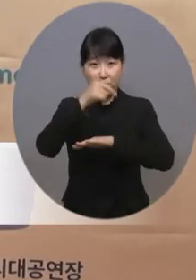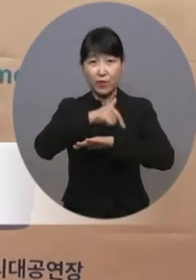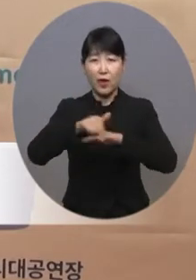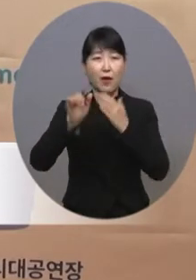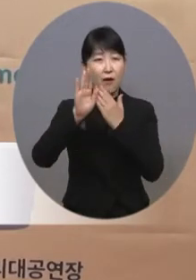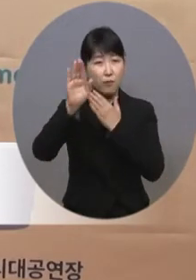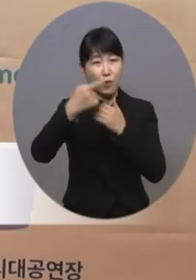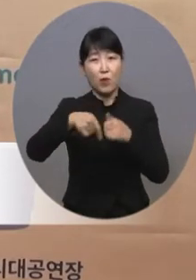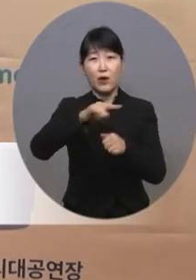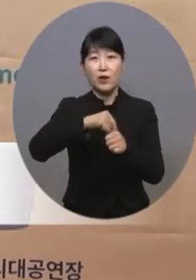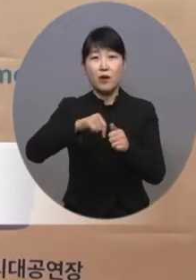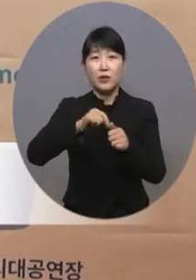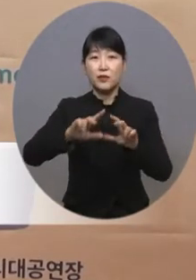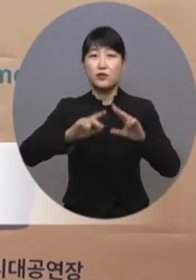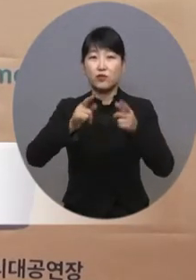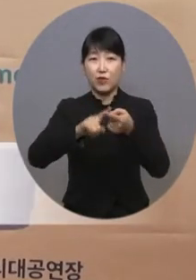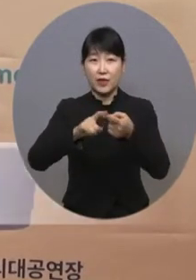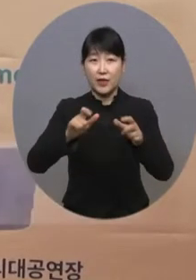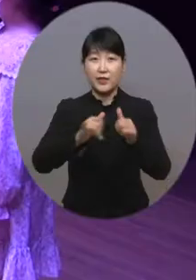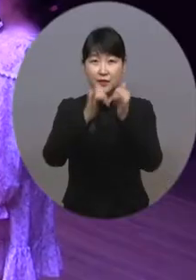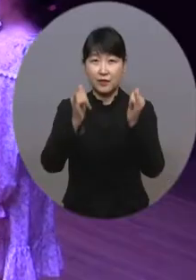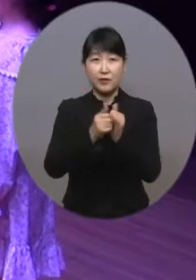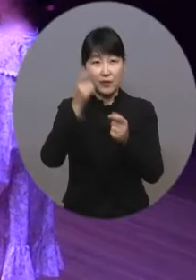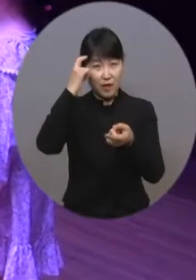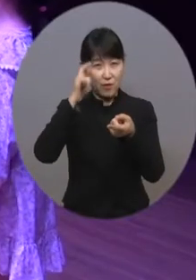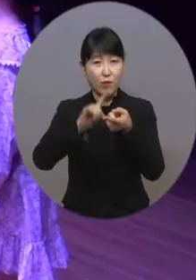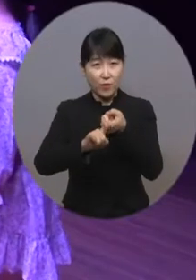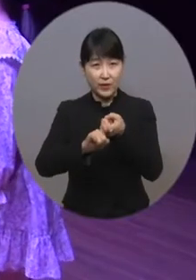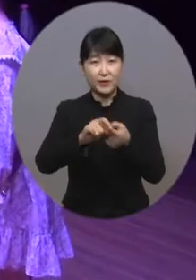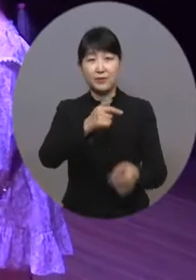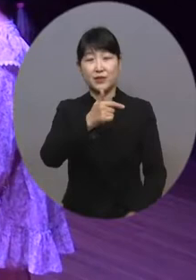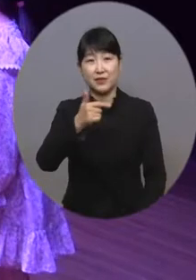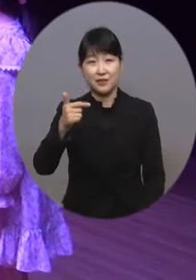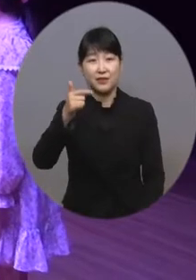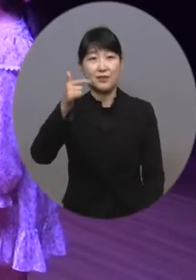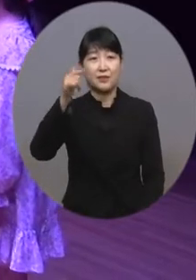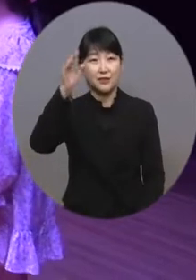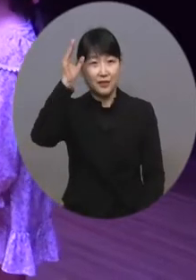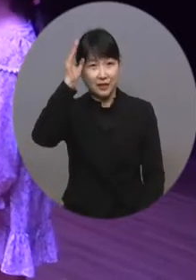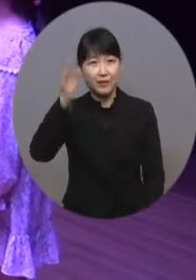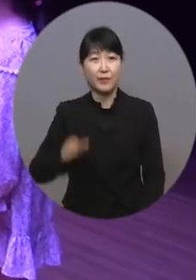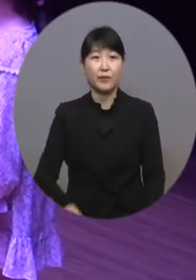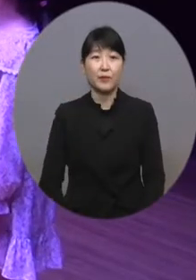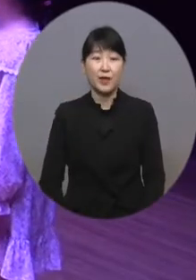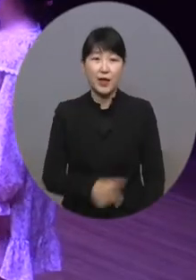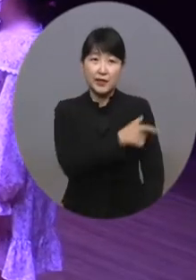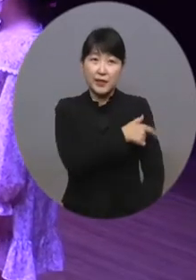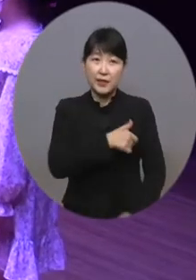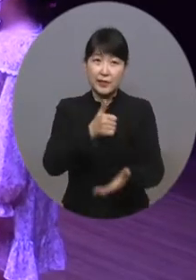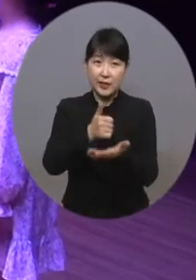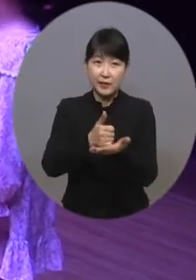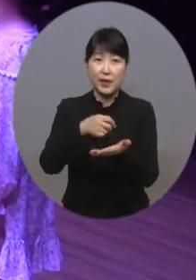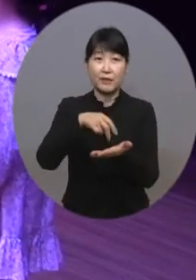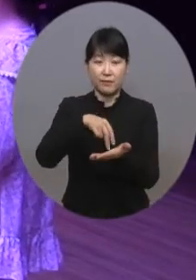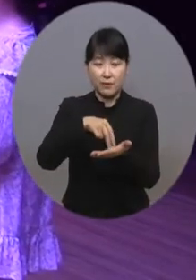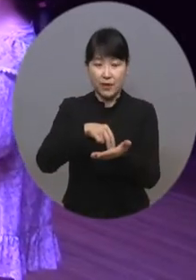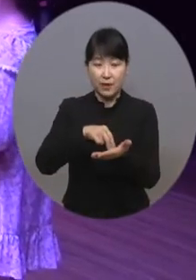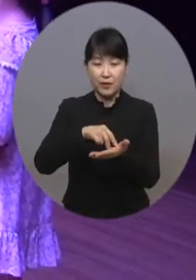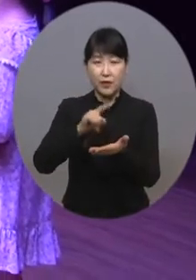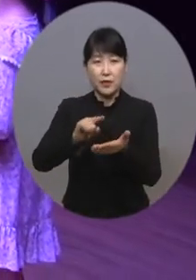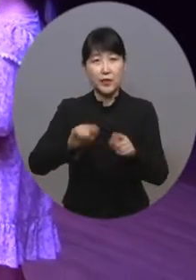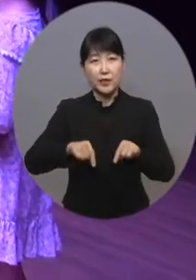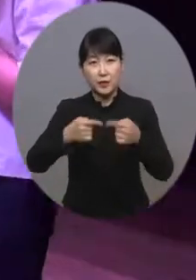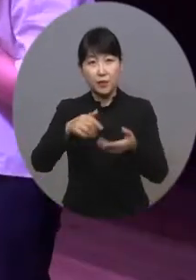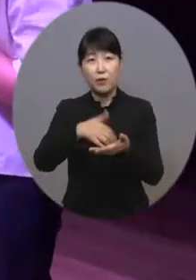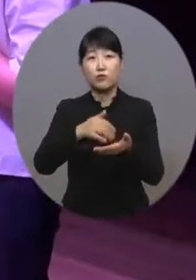지역사회 관심이 많아지기를 기대합니다. 이어 이혜원 중부재단 이사장은 920점 출품작에 담긴